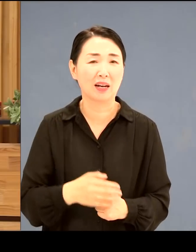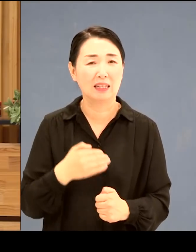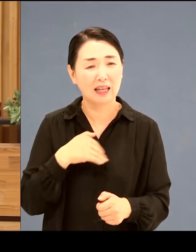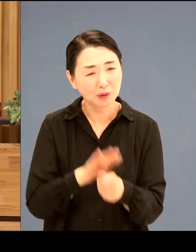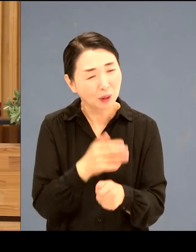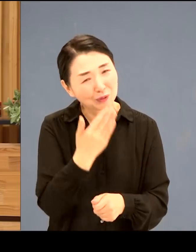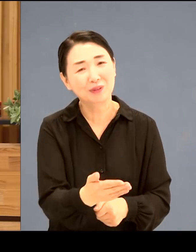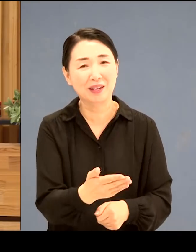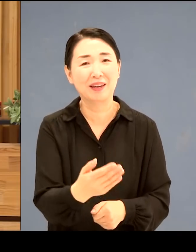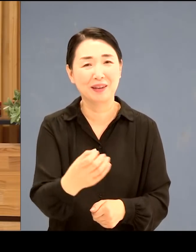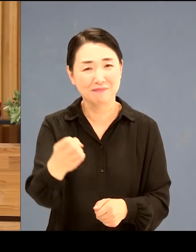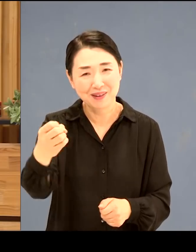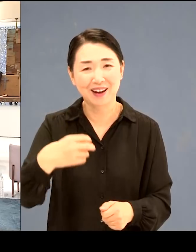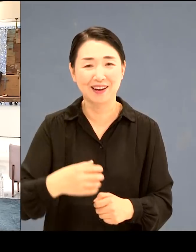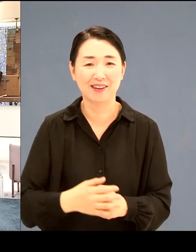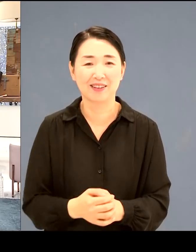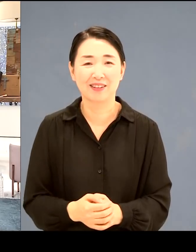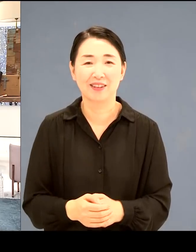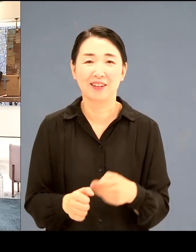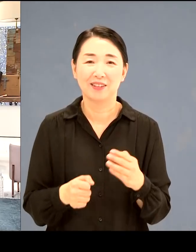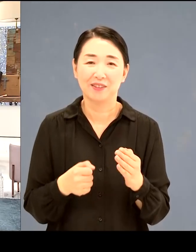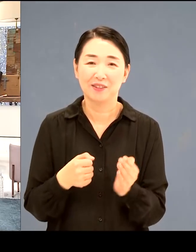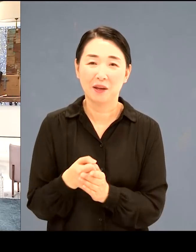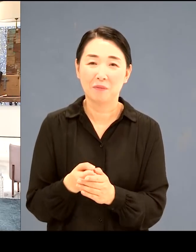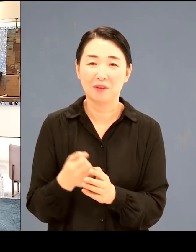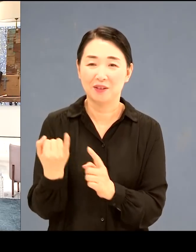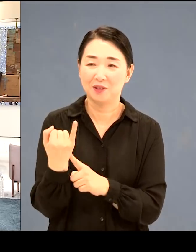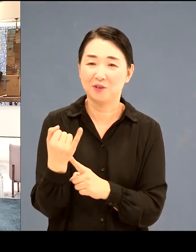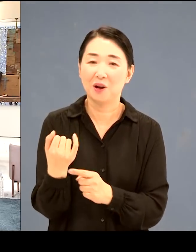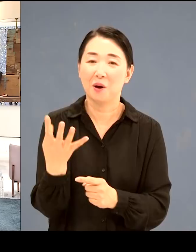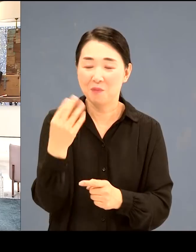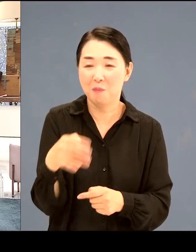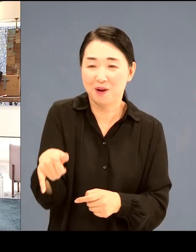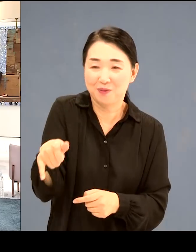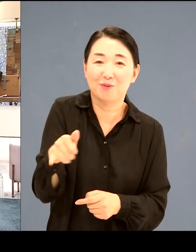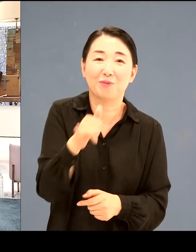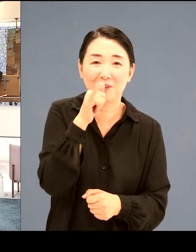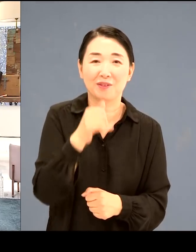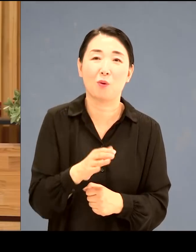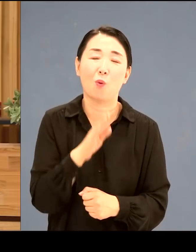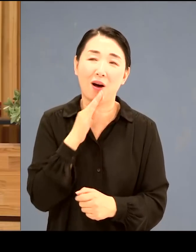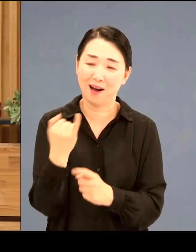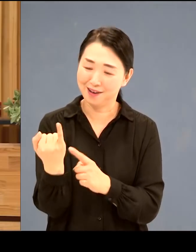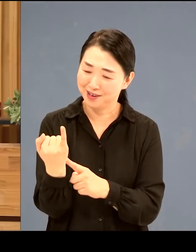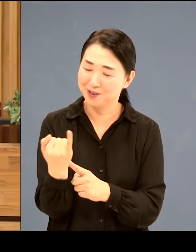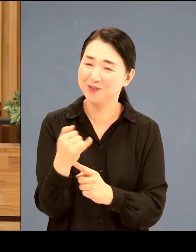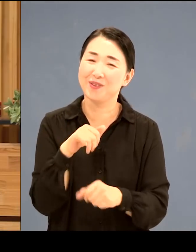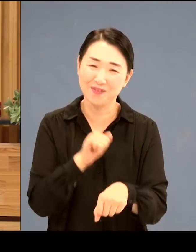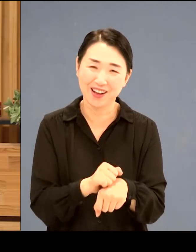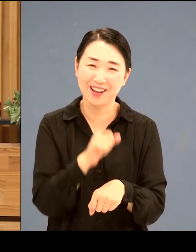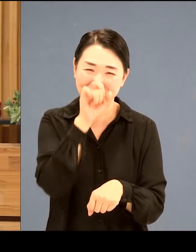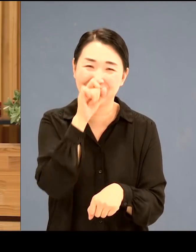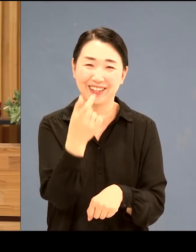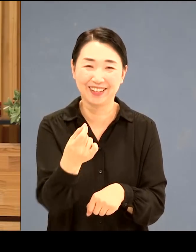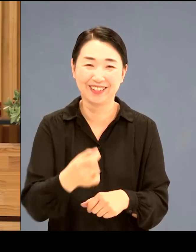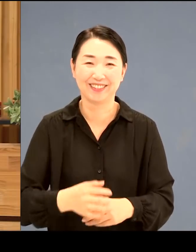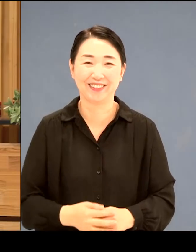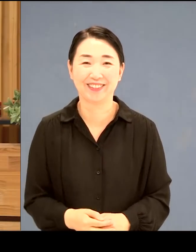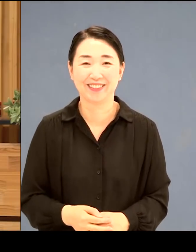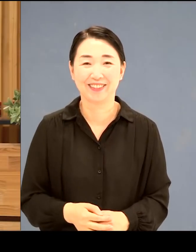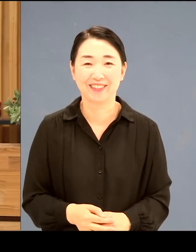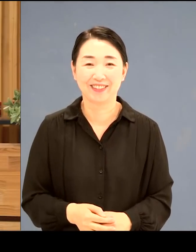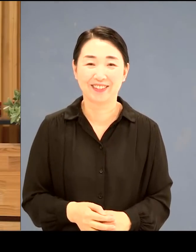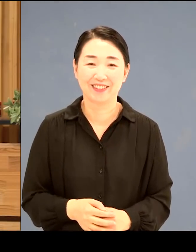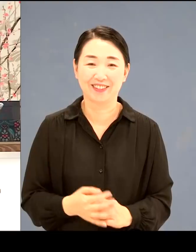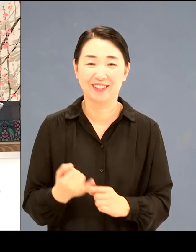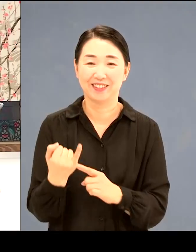해줄게. 그래서 몇 번 들고 역시 그랬죠. 최지우 씨는 대배우시네요. 정말. 최지우